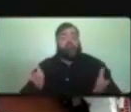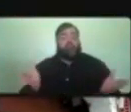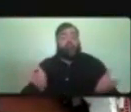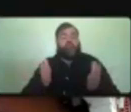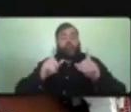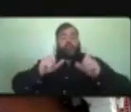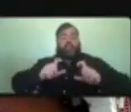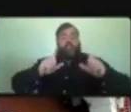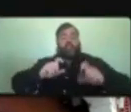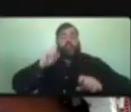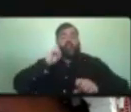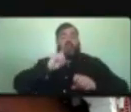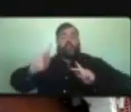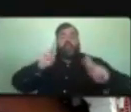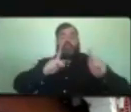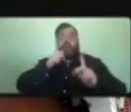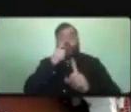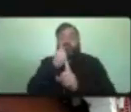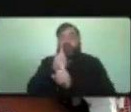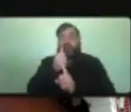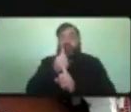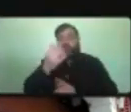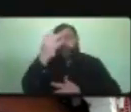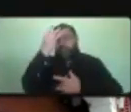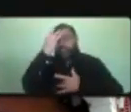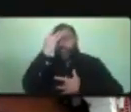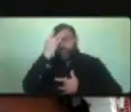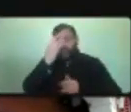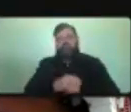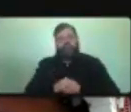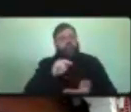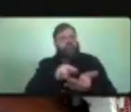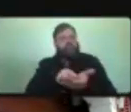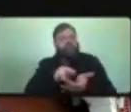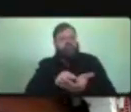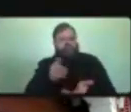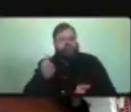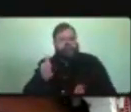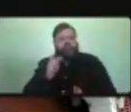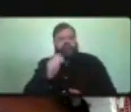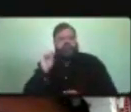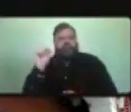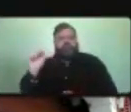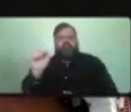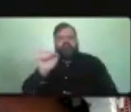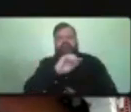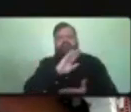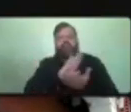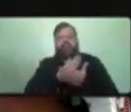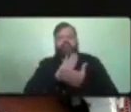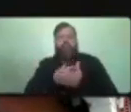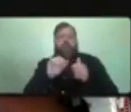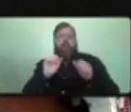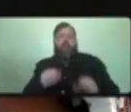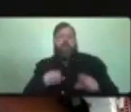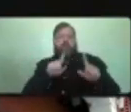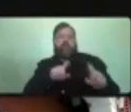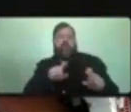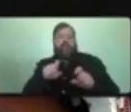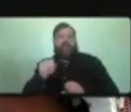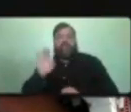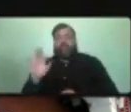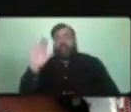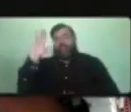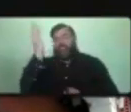wakae nyumbani. Wauguzi wetu watakuwa na uwezo wa kupima wanafunzi ambao ni